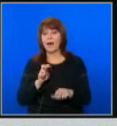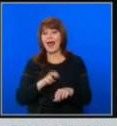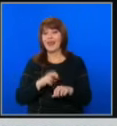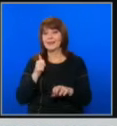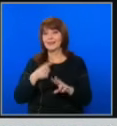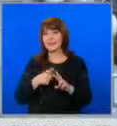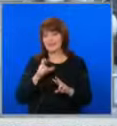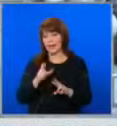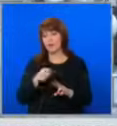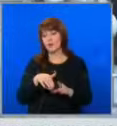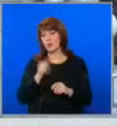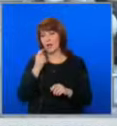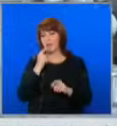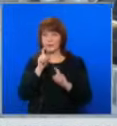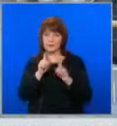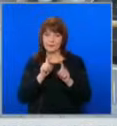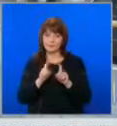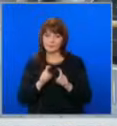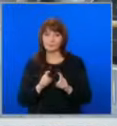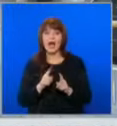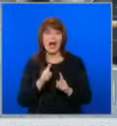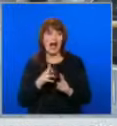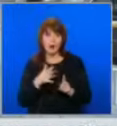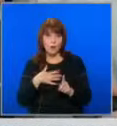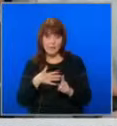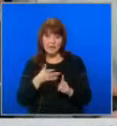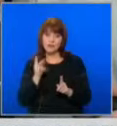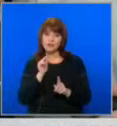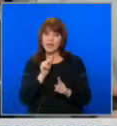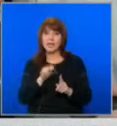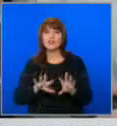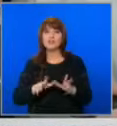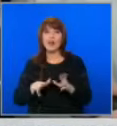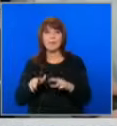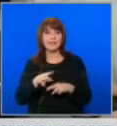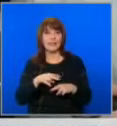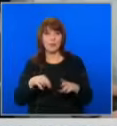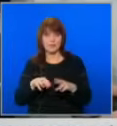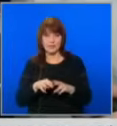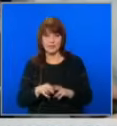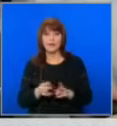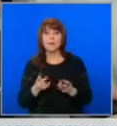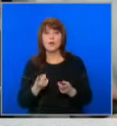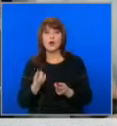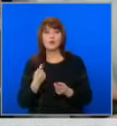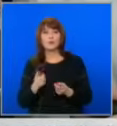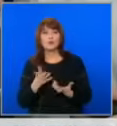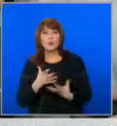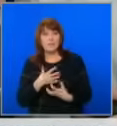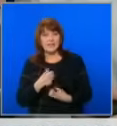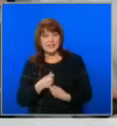коментари и заявиха че каквото имат ще кажат пред временната парламентарна комисия и второто обстоятелство което е още